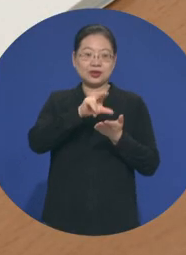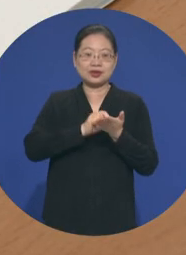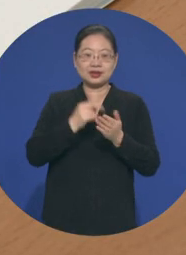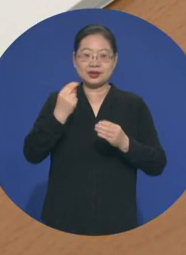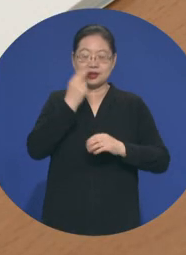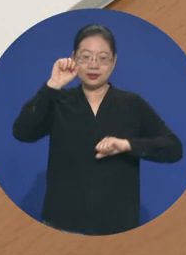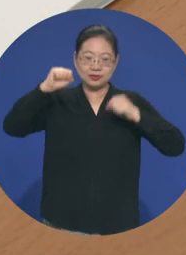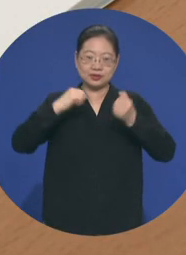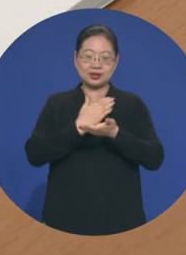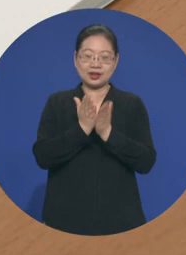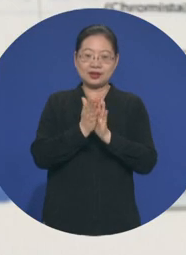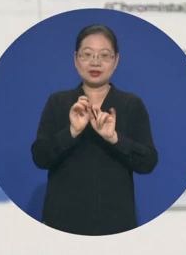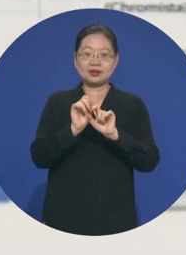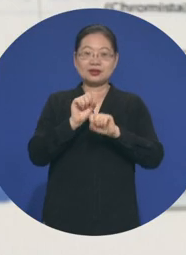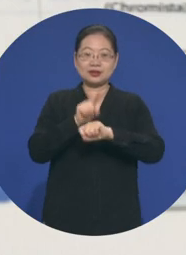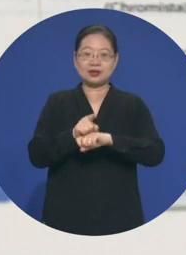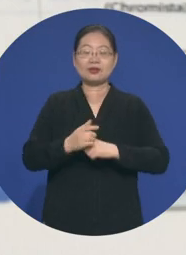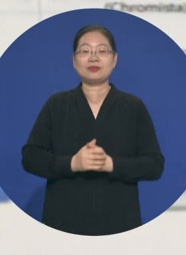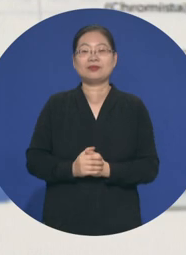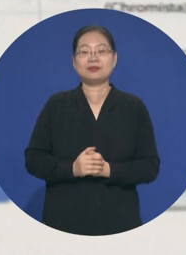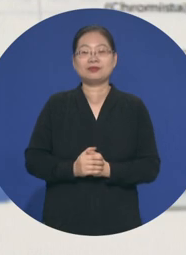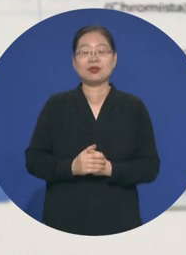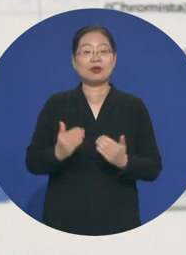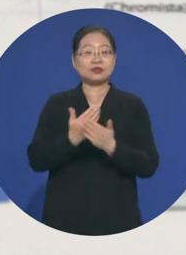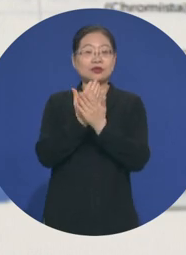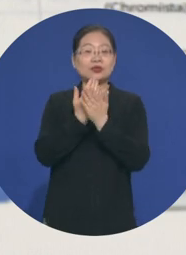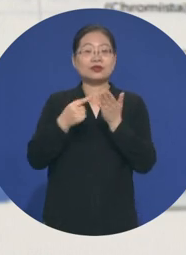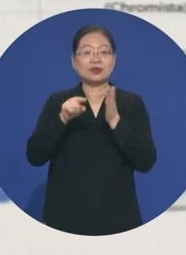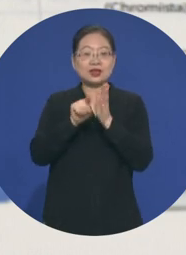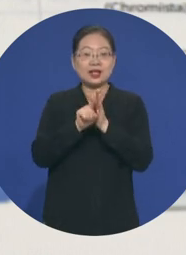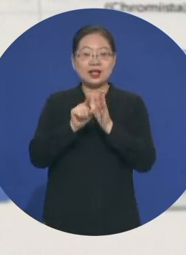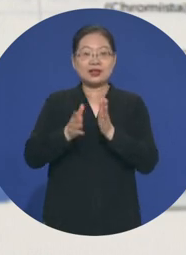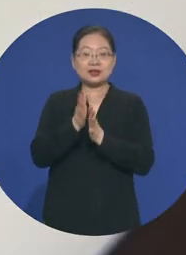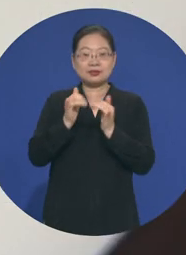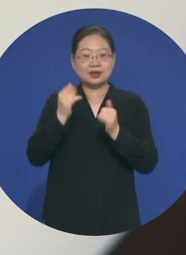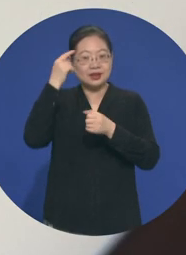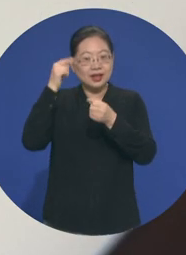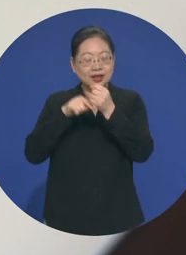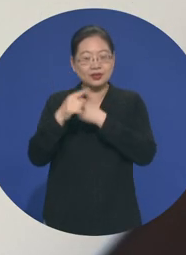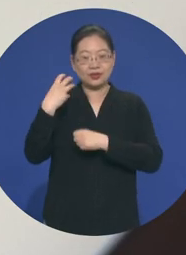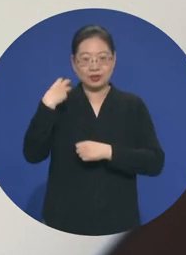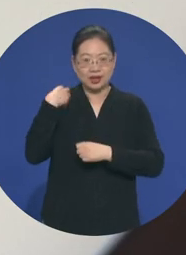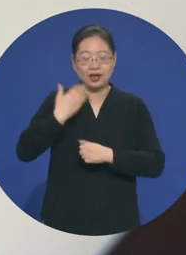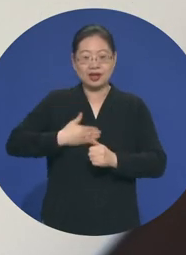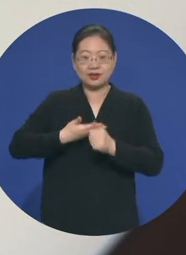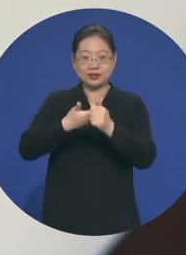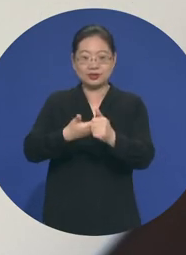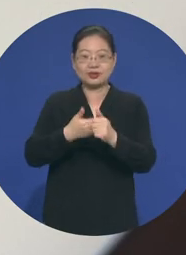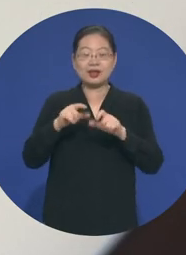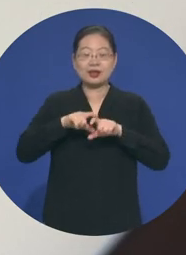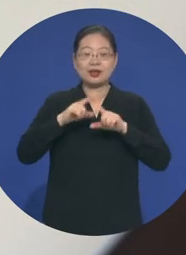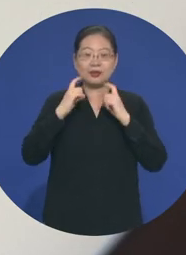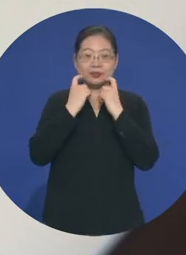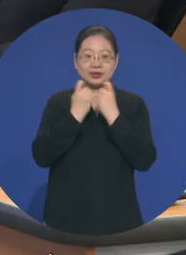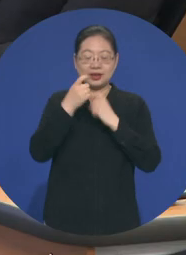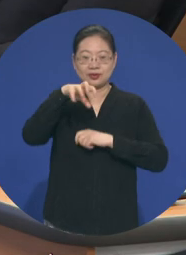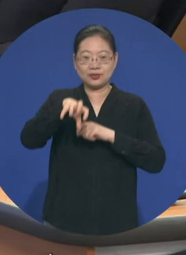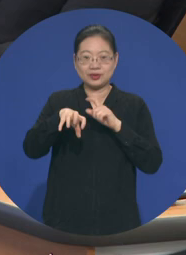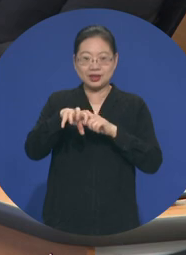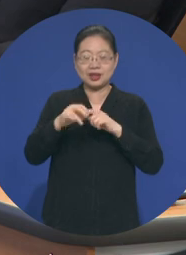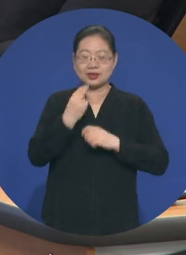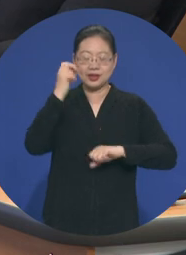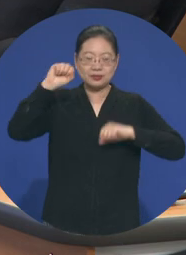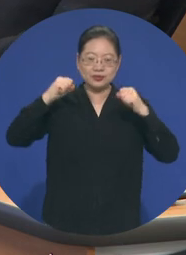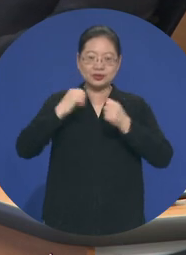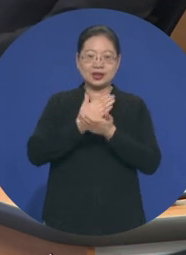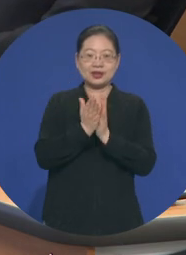이번 주제는 생물 다양성. 생물 다양성을 증진하기 위한 시민 과학의 역할을 알아보고 민간 분야에서의 생물